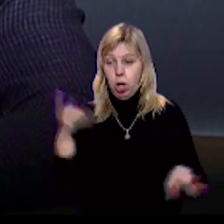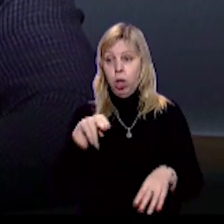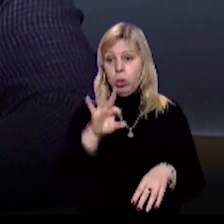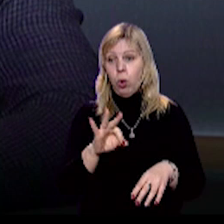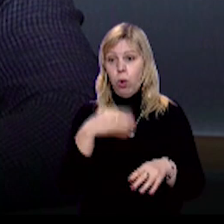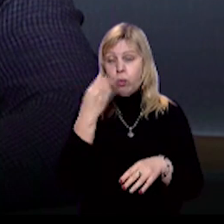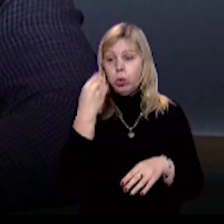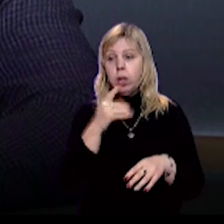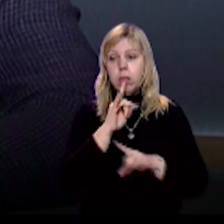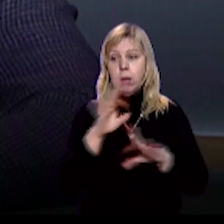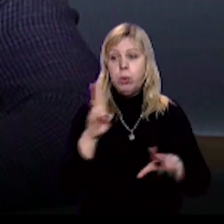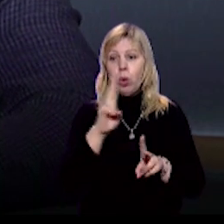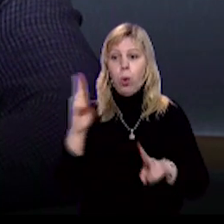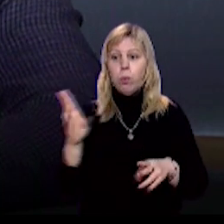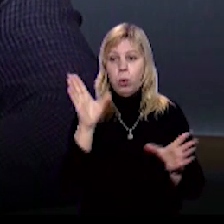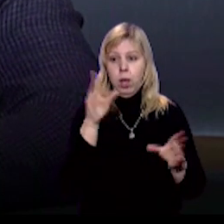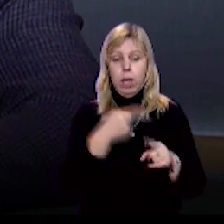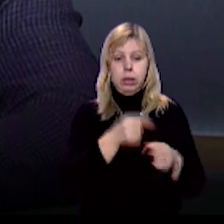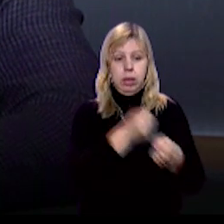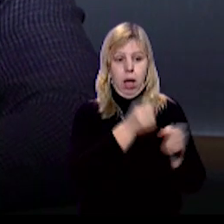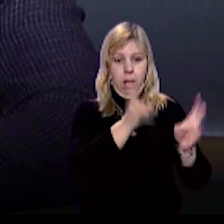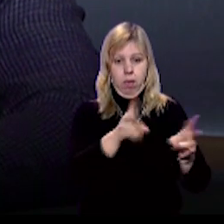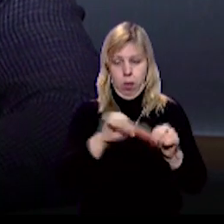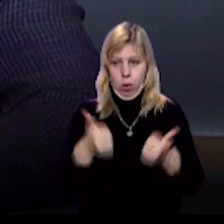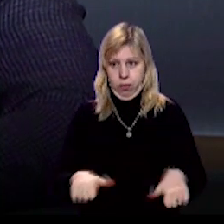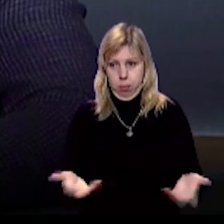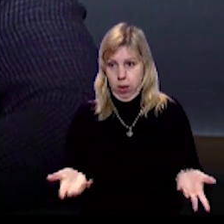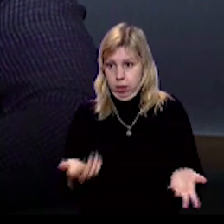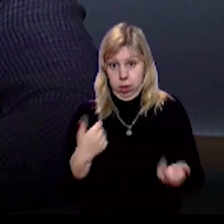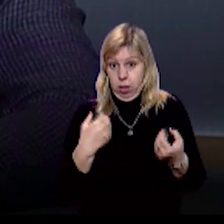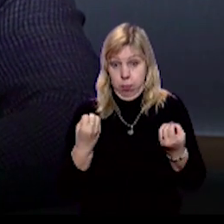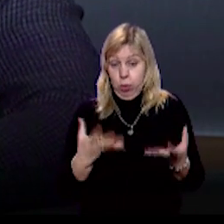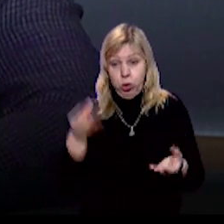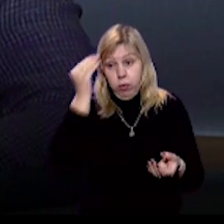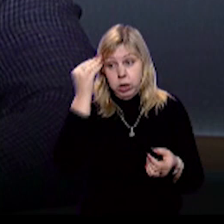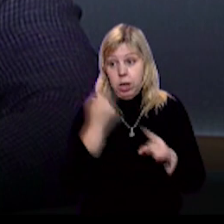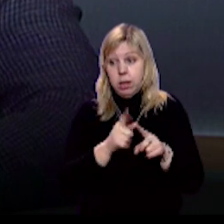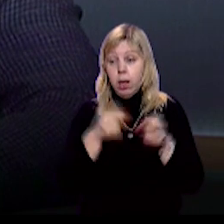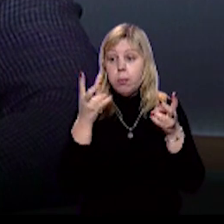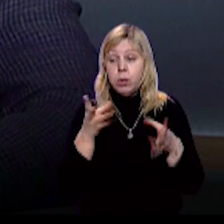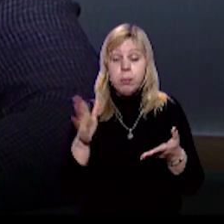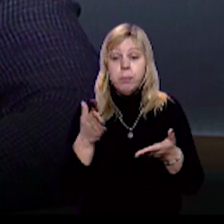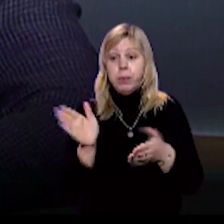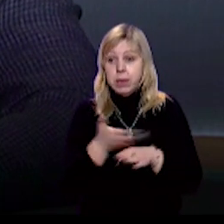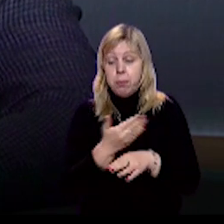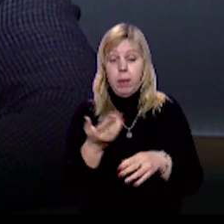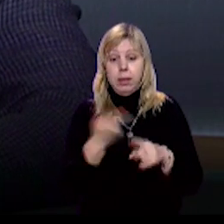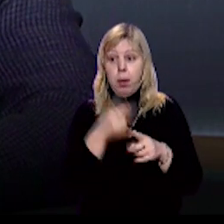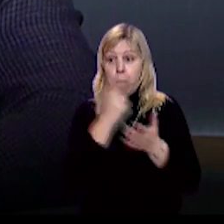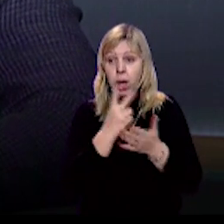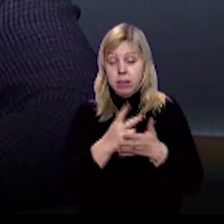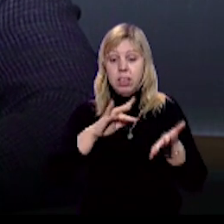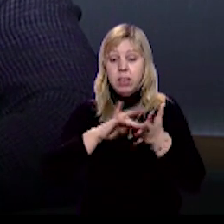то в Ужгороді не буде кому справлятися ДТП оформляти. Я просто рахую, що це треба знімати, це треба показувати